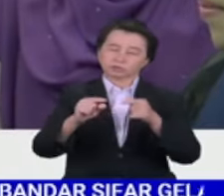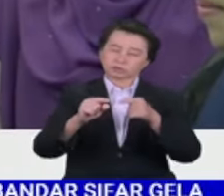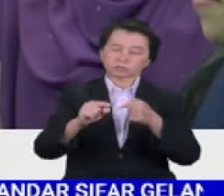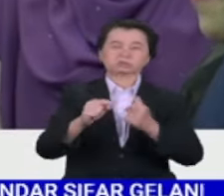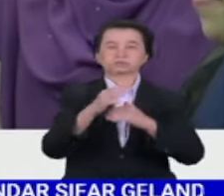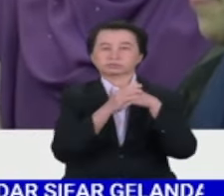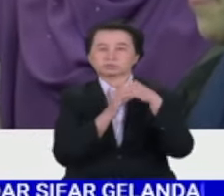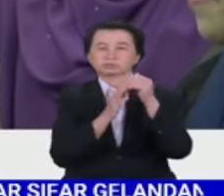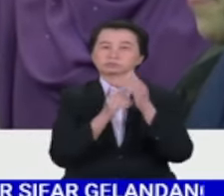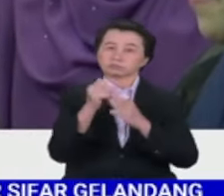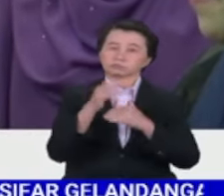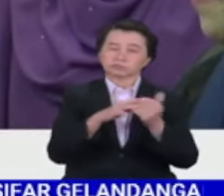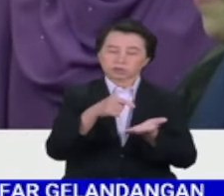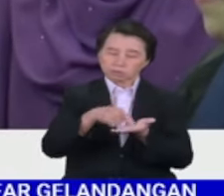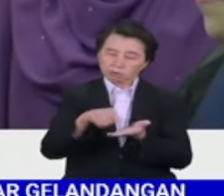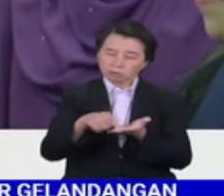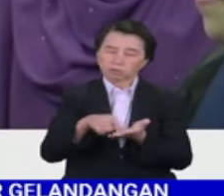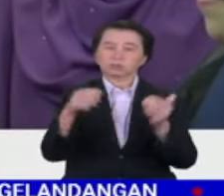selesai